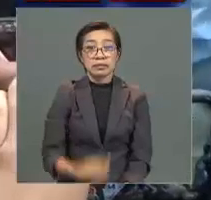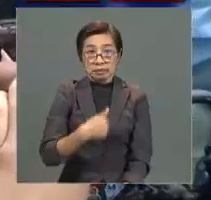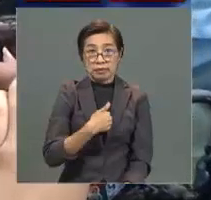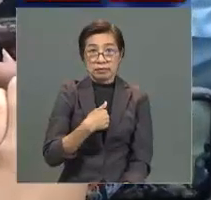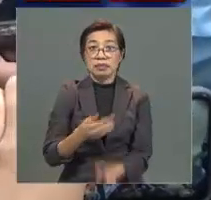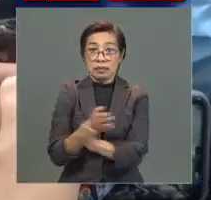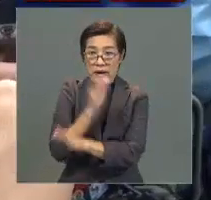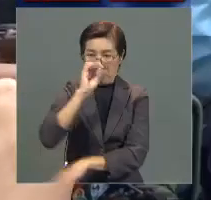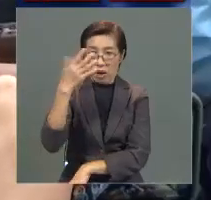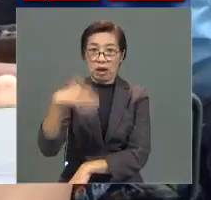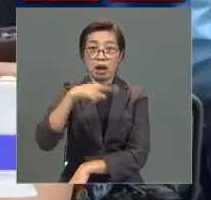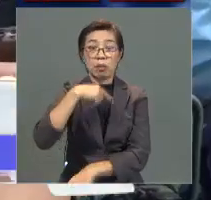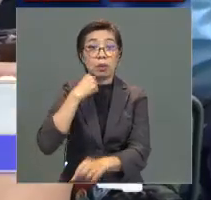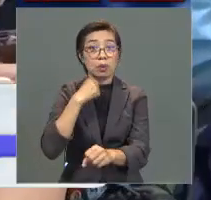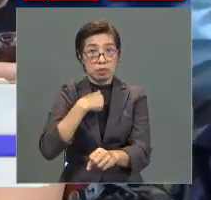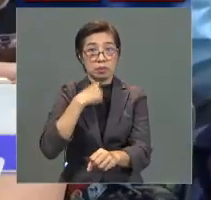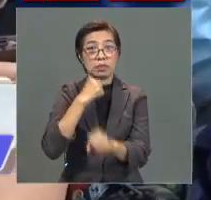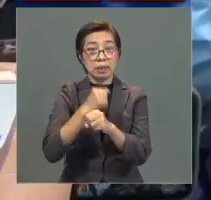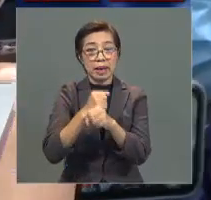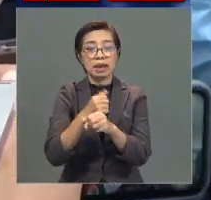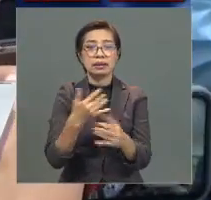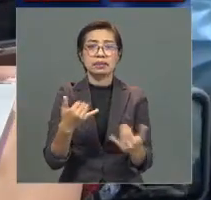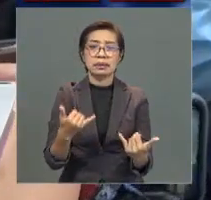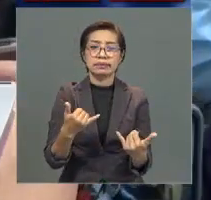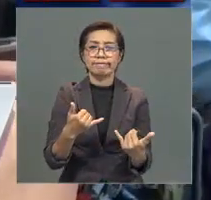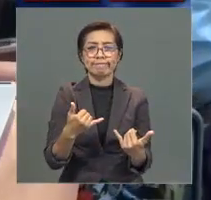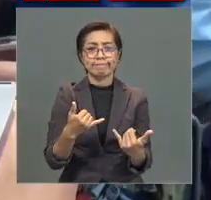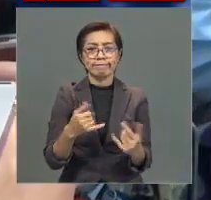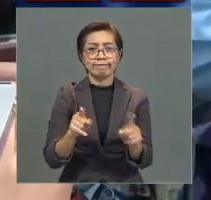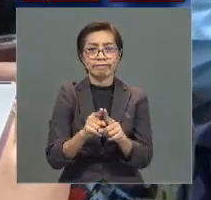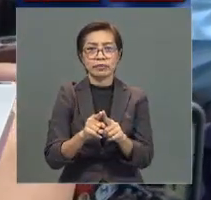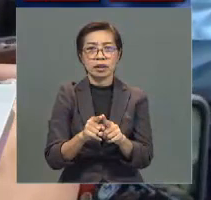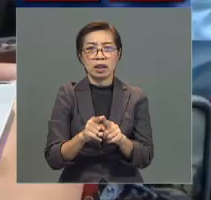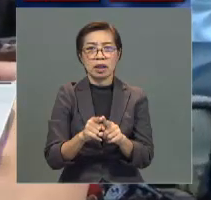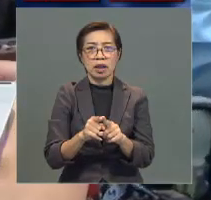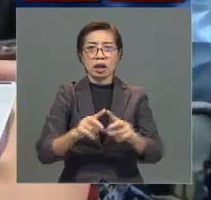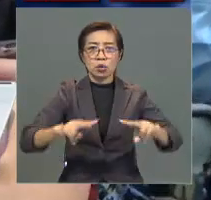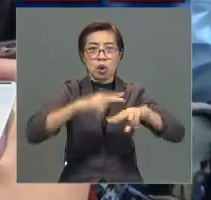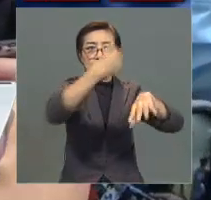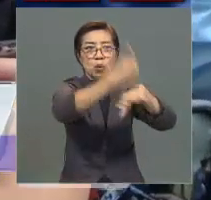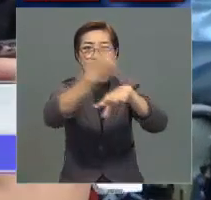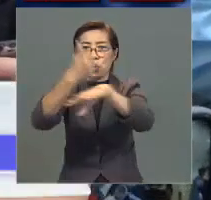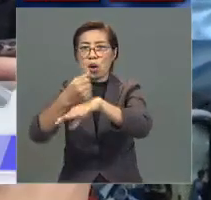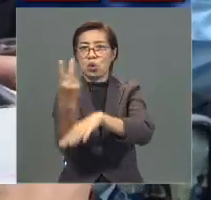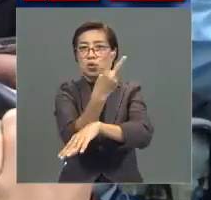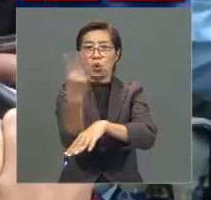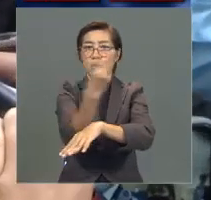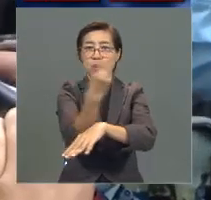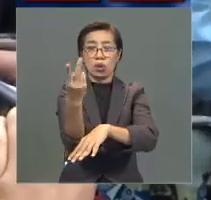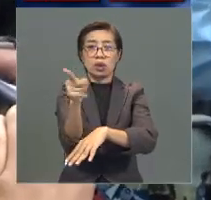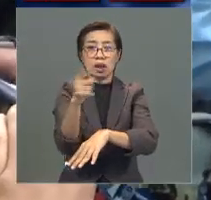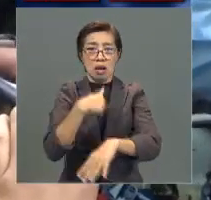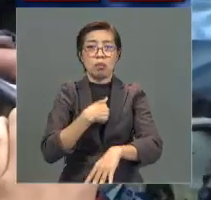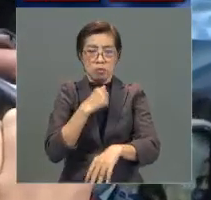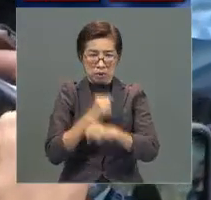มเรียนแล้วว่าผมทำงานกับต้องใช้ตอนนี้ต้องใช้คำว่า2รัฐมนตรีนะครับที่อยู่ในภาคเ